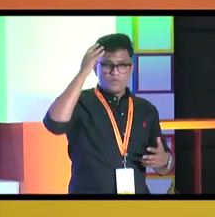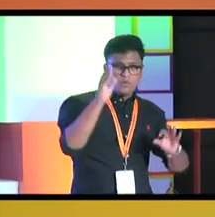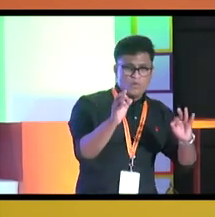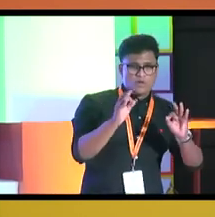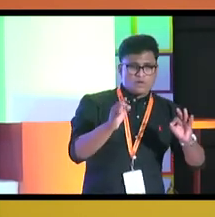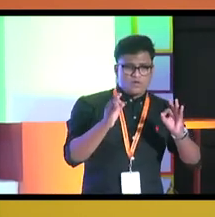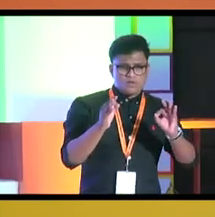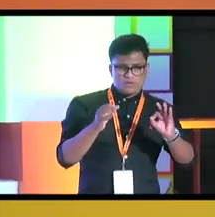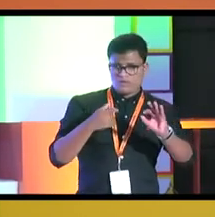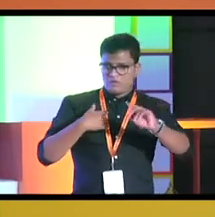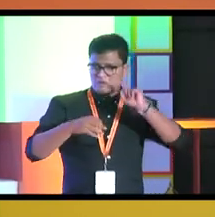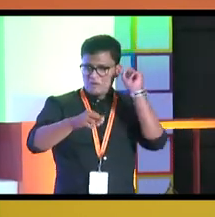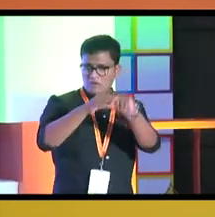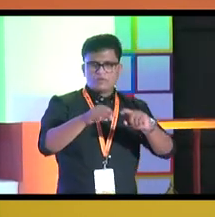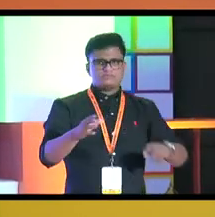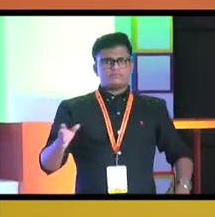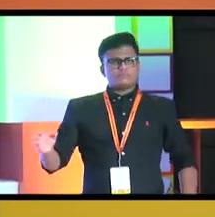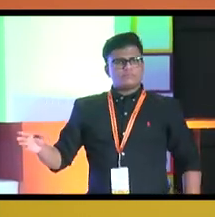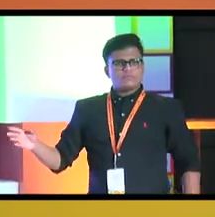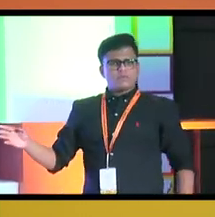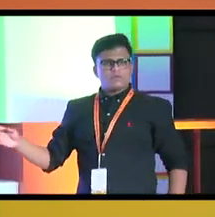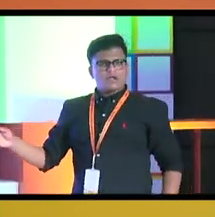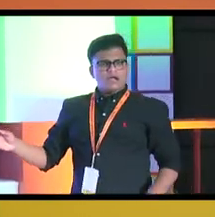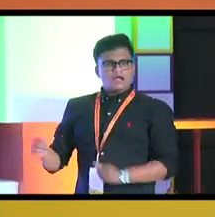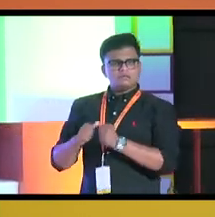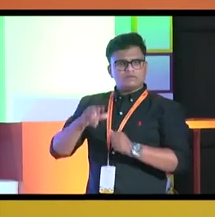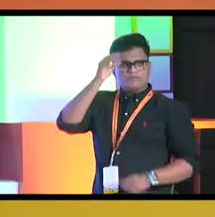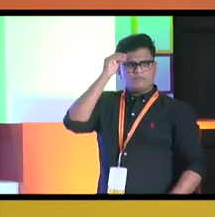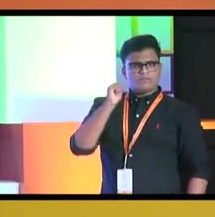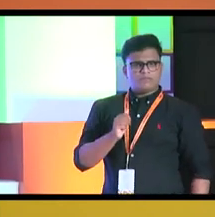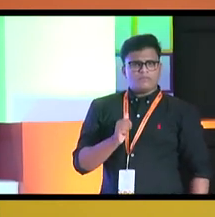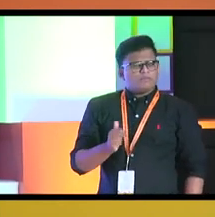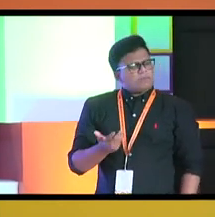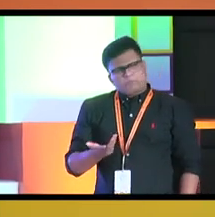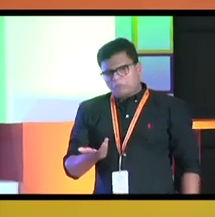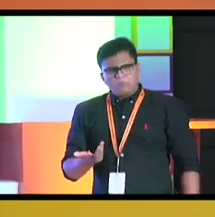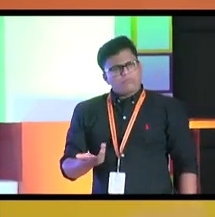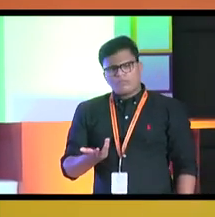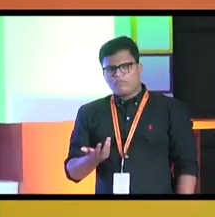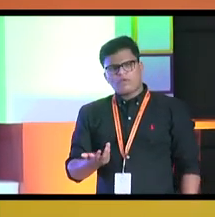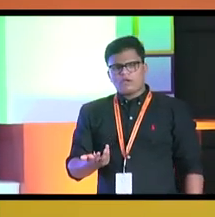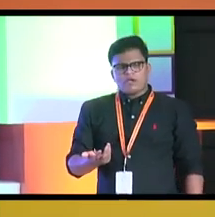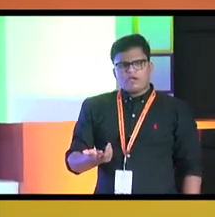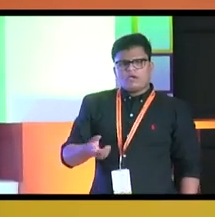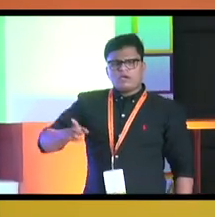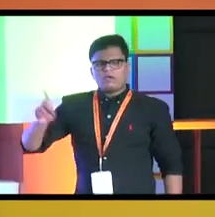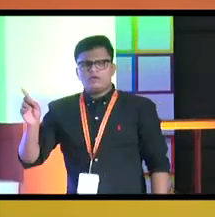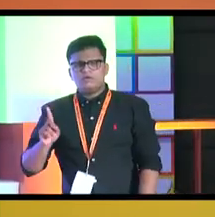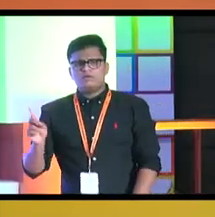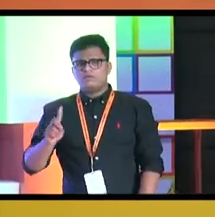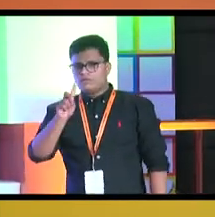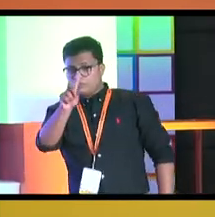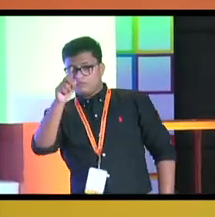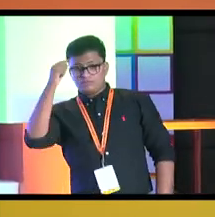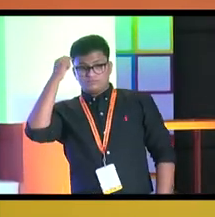नो वन कैन आंसर दिस, टिल नाउ नोबडी कुड आंसर दिस क्वेश्चन, कैसे सिखाया होगा? उन्हें नहीं सूझ रहा है, और किसे सूझ गया? एक